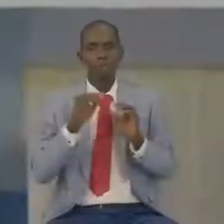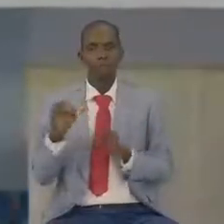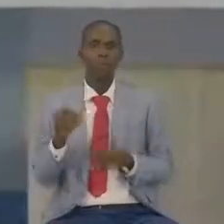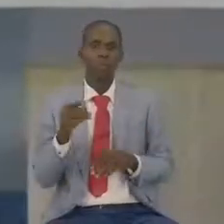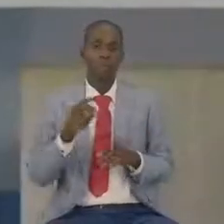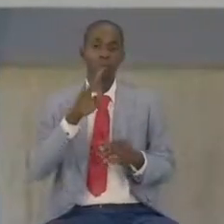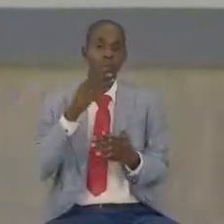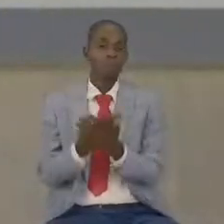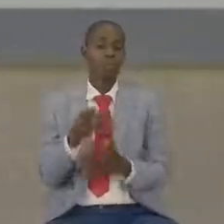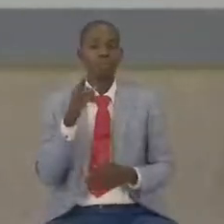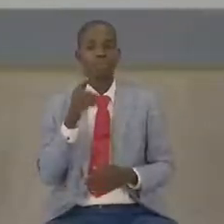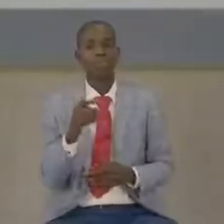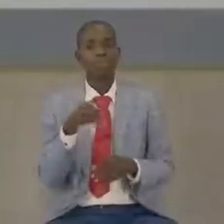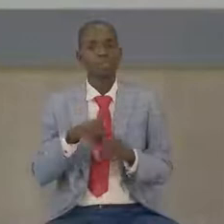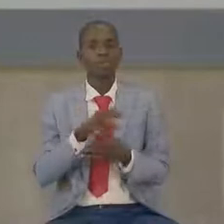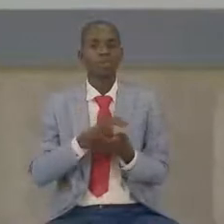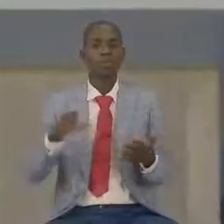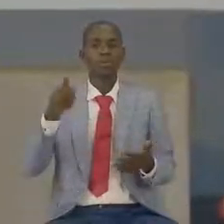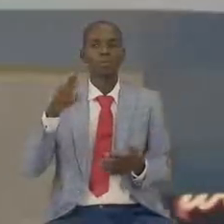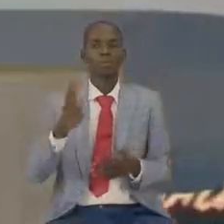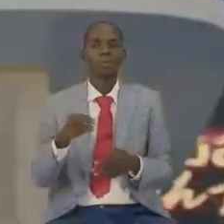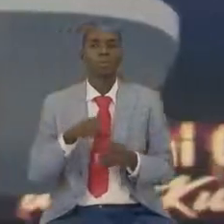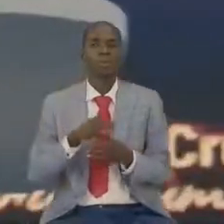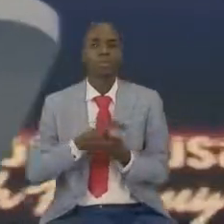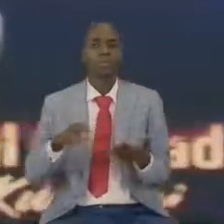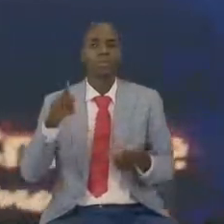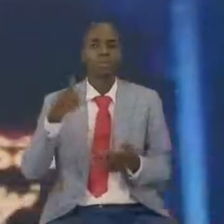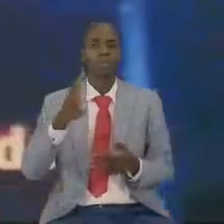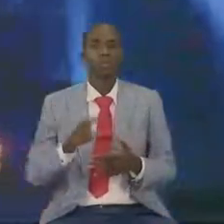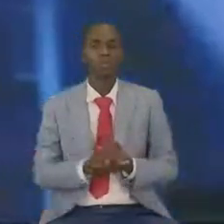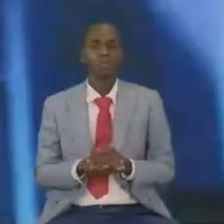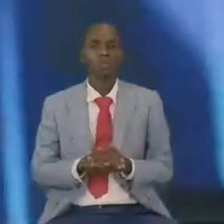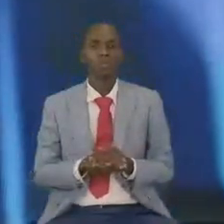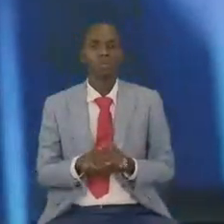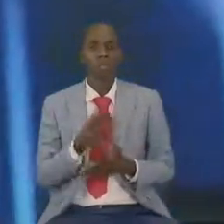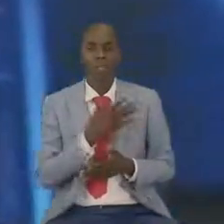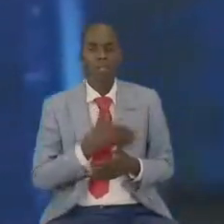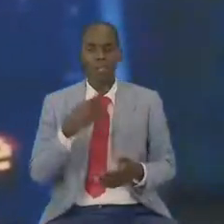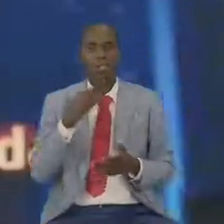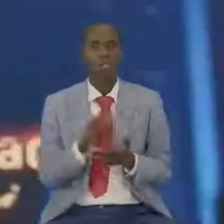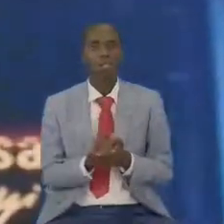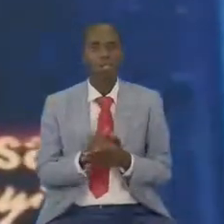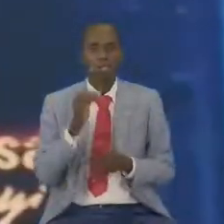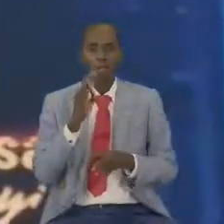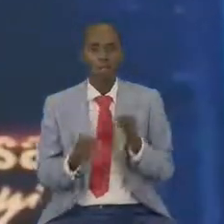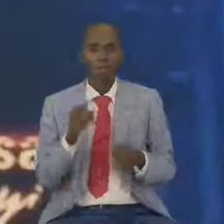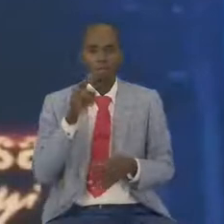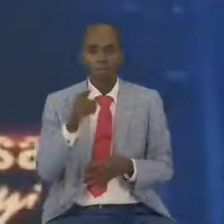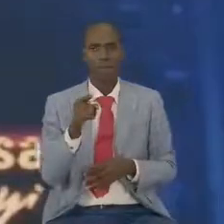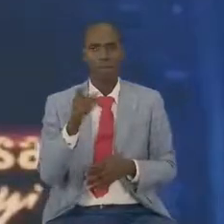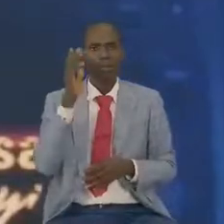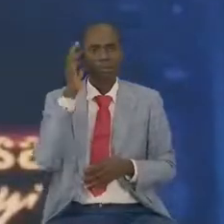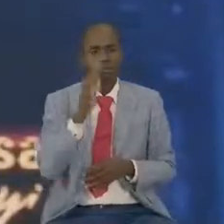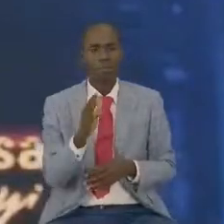26. Il dit. Verset 26, si tu écoutes attentivement